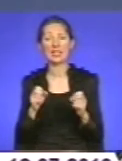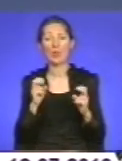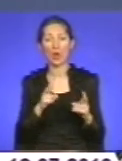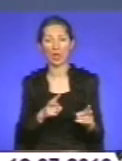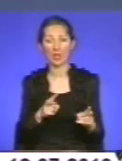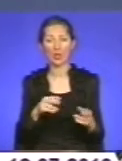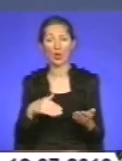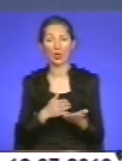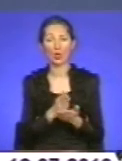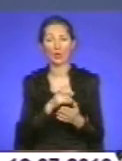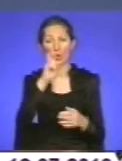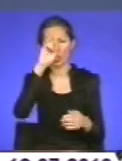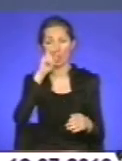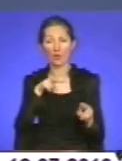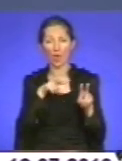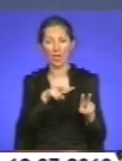ризикоорієнтованого державного нагляду і контролю,